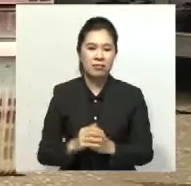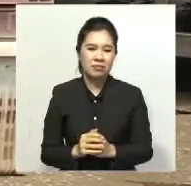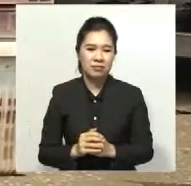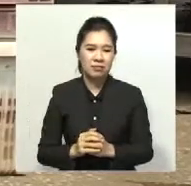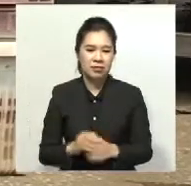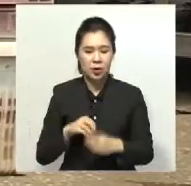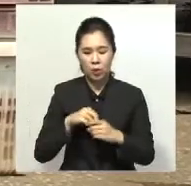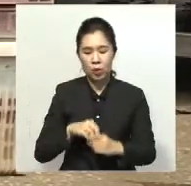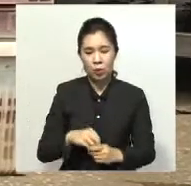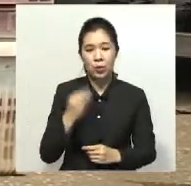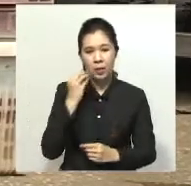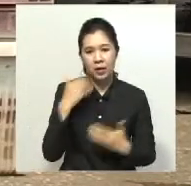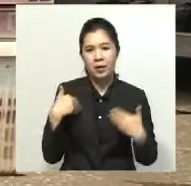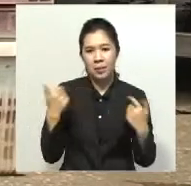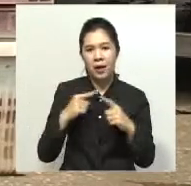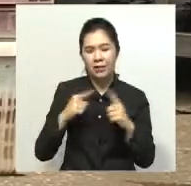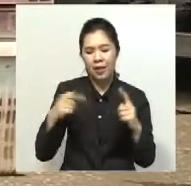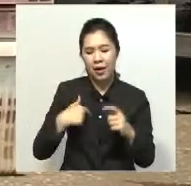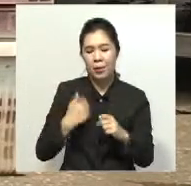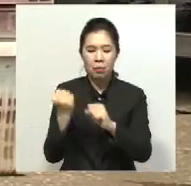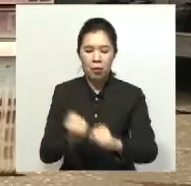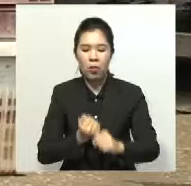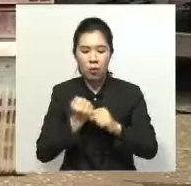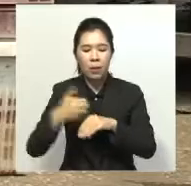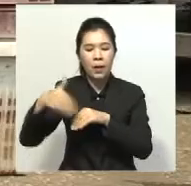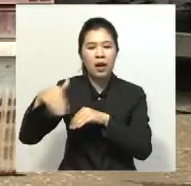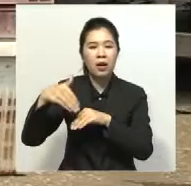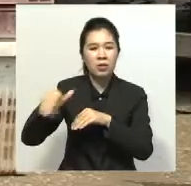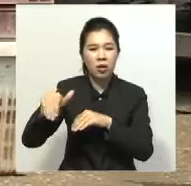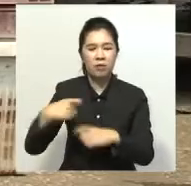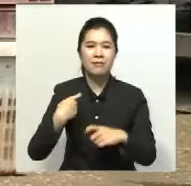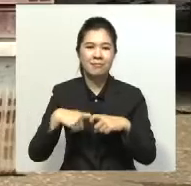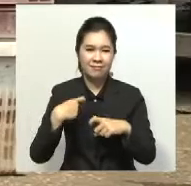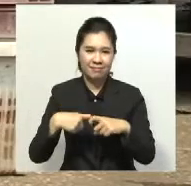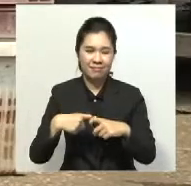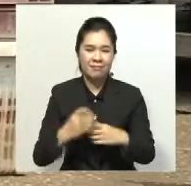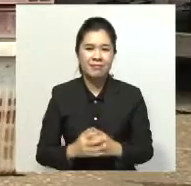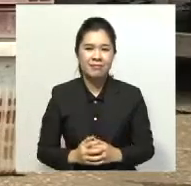านก็สบายฮะทีนี้เราออกไปขายของข้างนอกก็ลำบากหน่อยเข้าออก